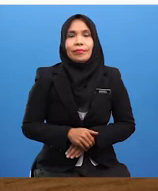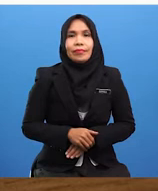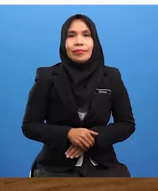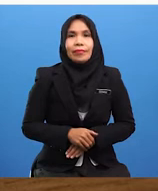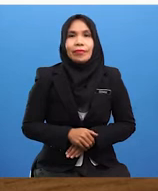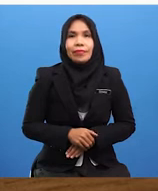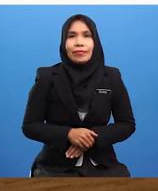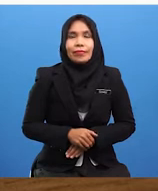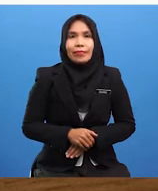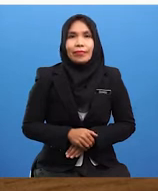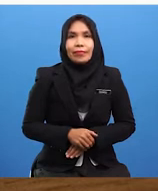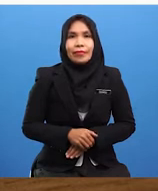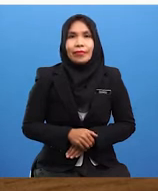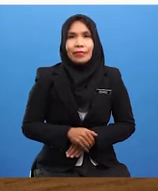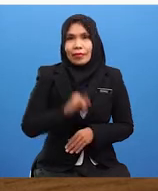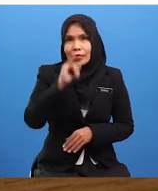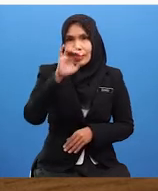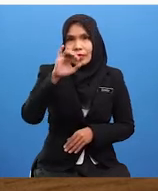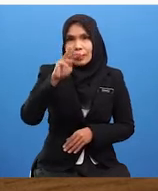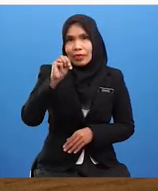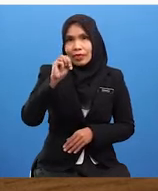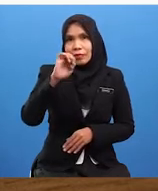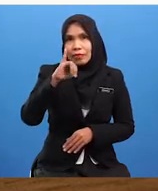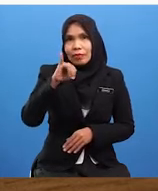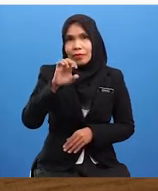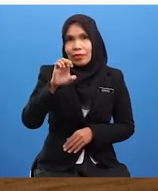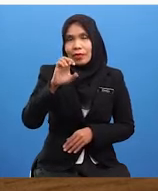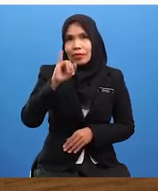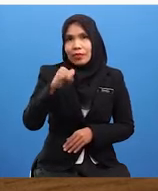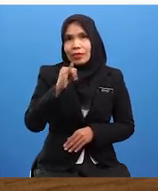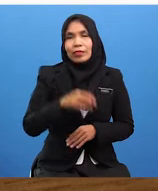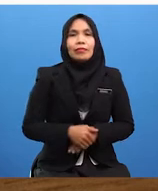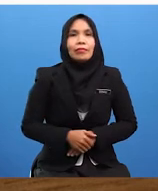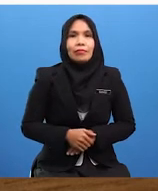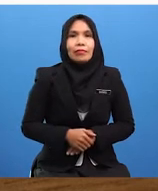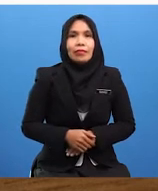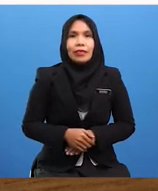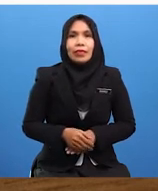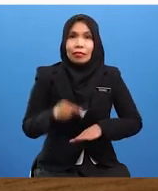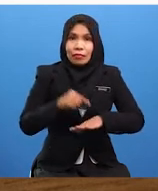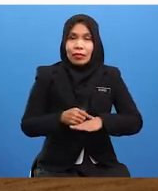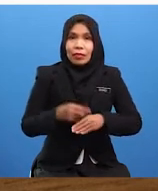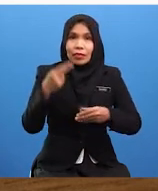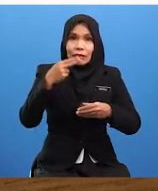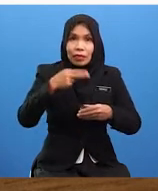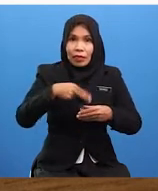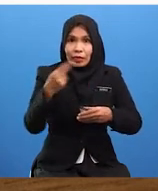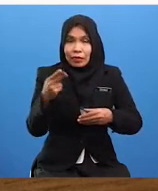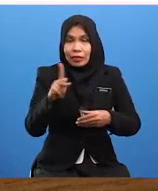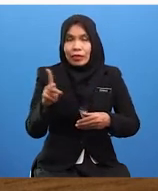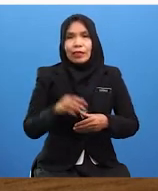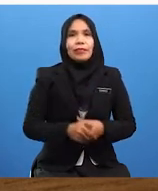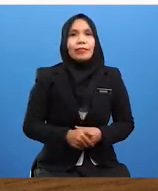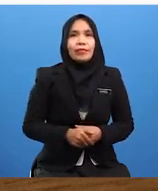pemidang. Imejnya dihasilkan melalui keratin kertas pendua,